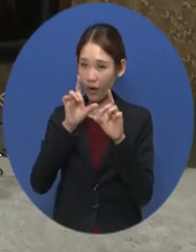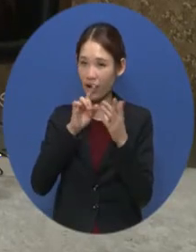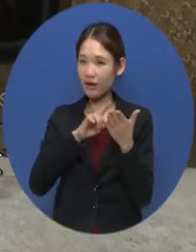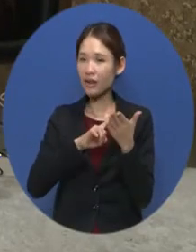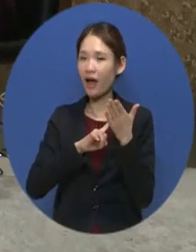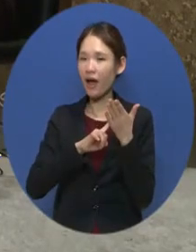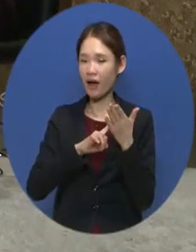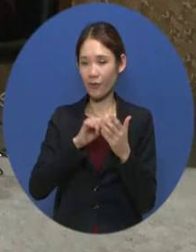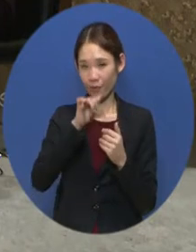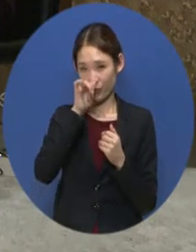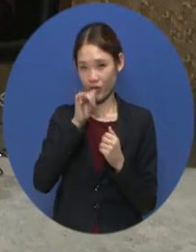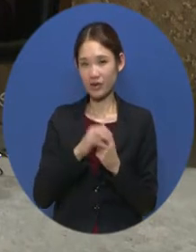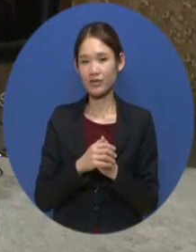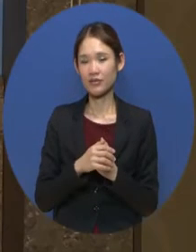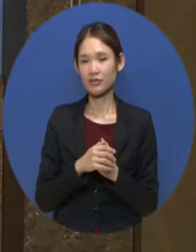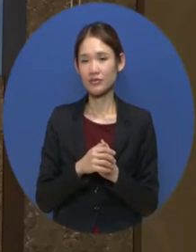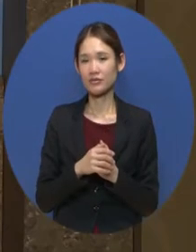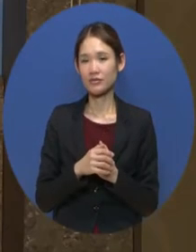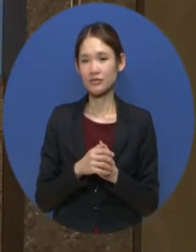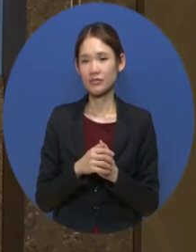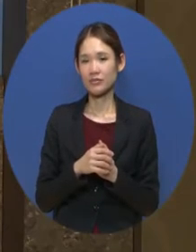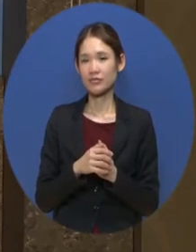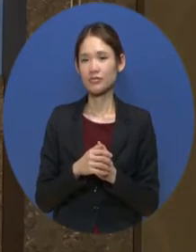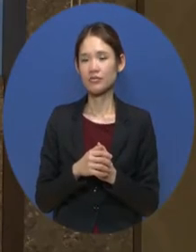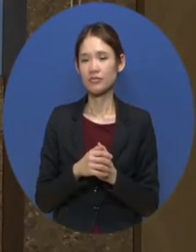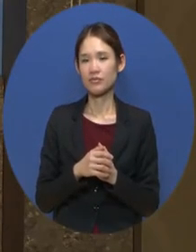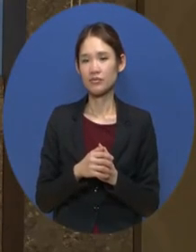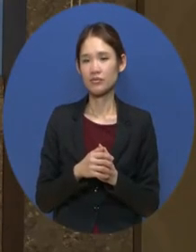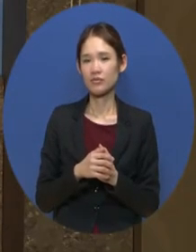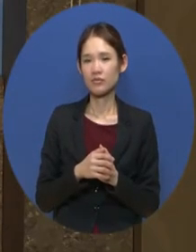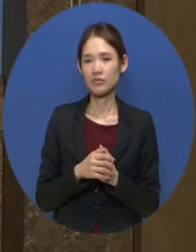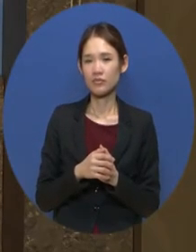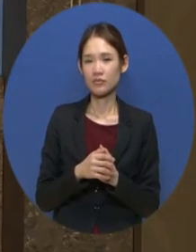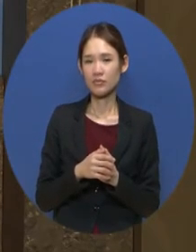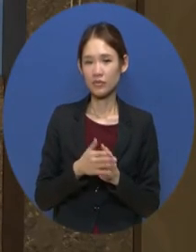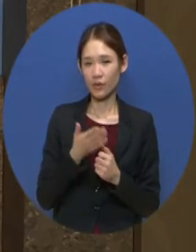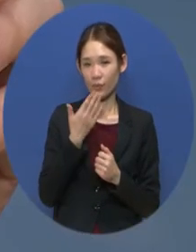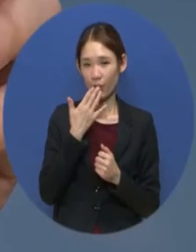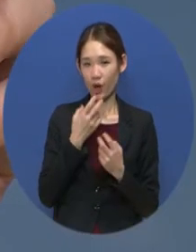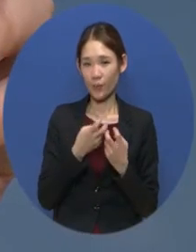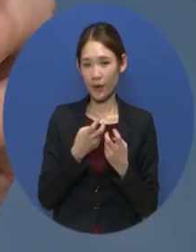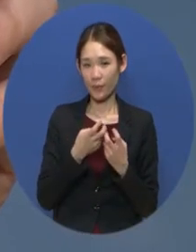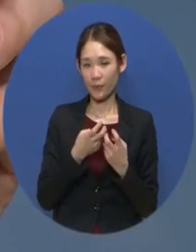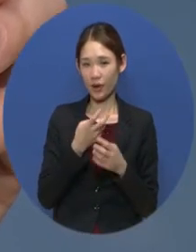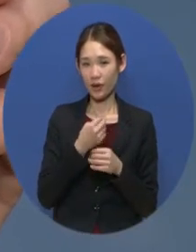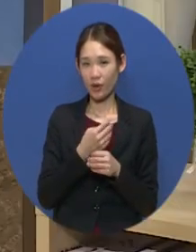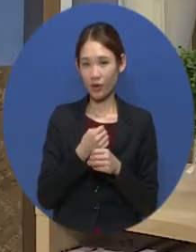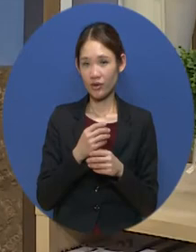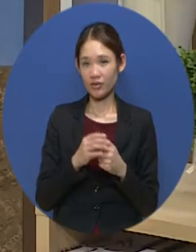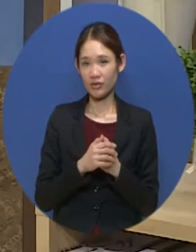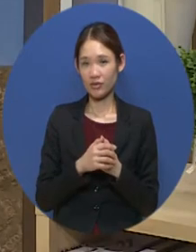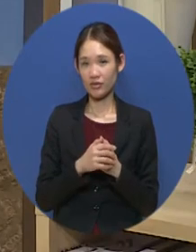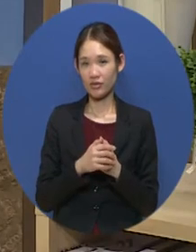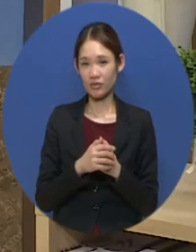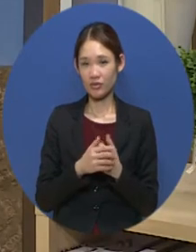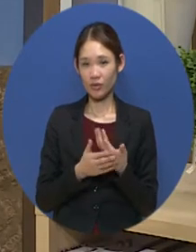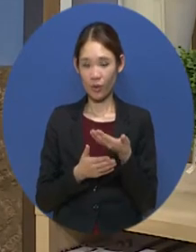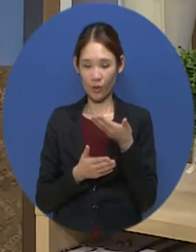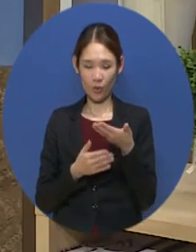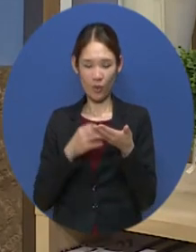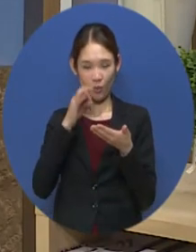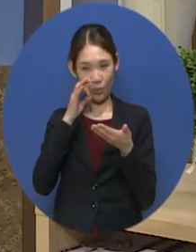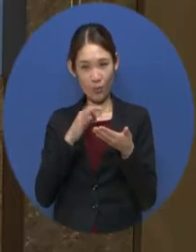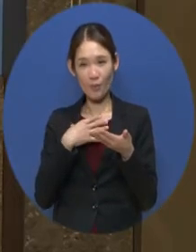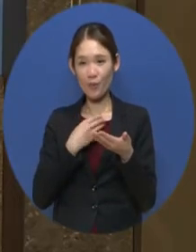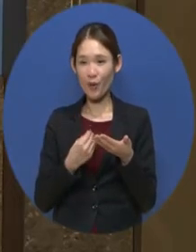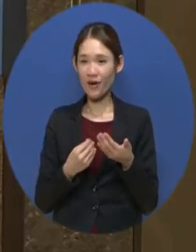내용까지도 여기서 표시를 하고 있습니다. 네. 예. 그리고 뭐 용법 용량 같은 경우는 예. 정말 보기가 이렇게 편리하네요. 네.